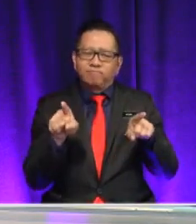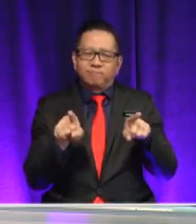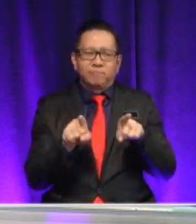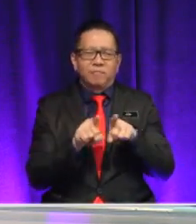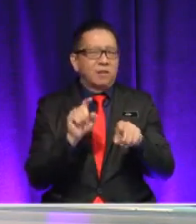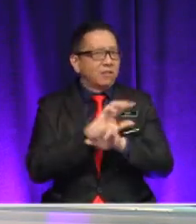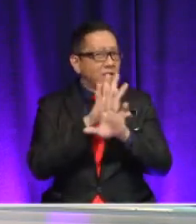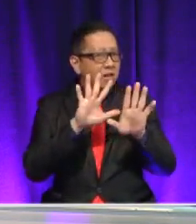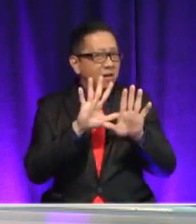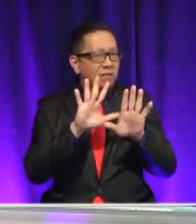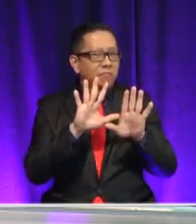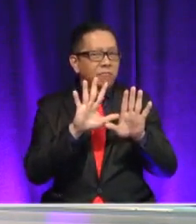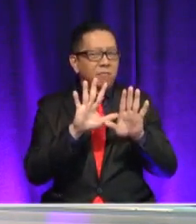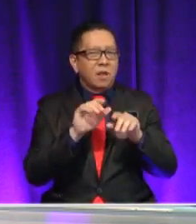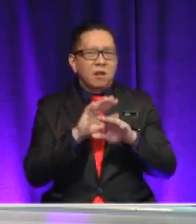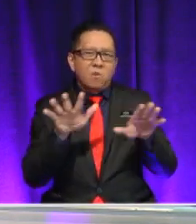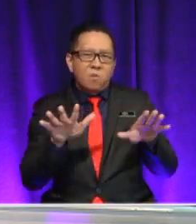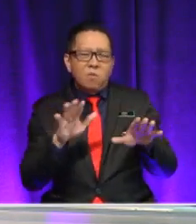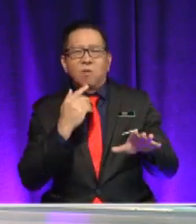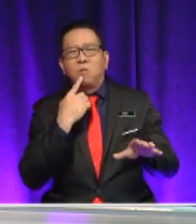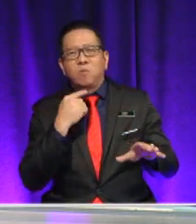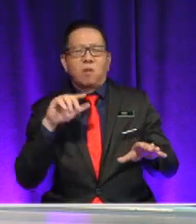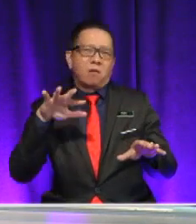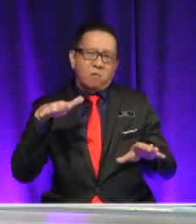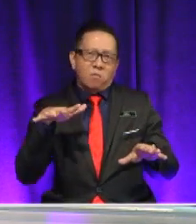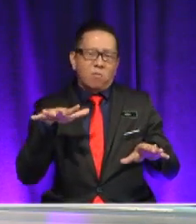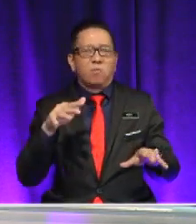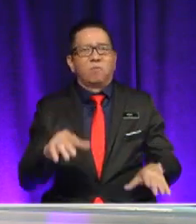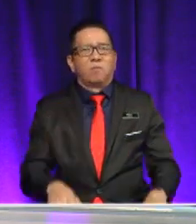terang biru lembut Oke akan menghasilkan kesan Harmoni